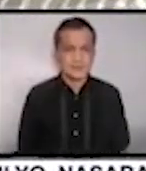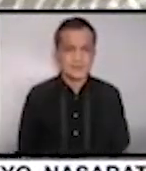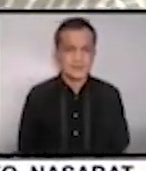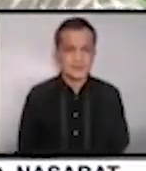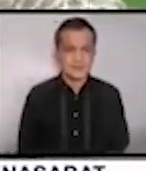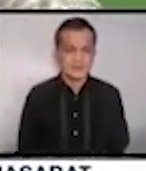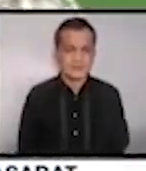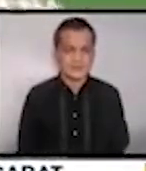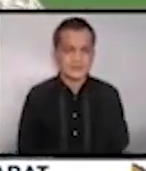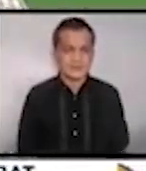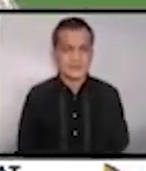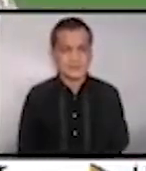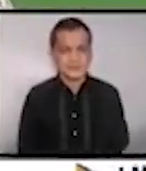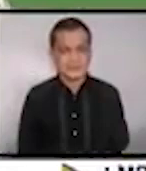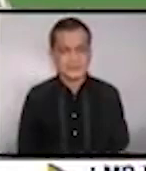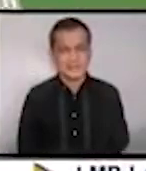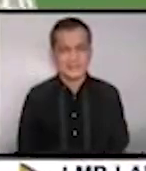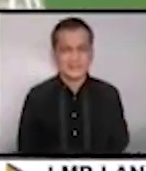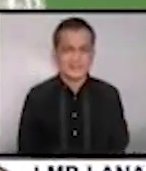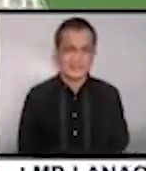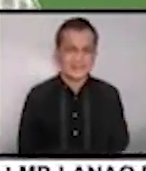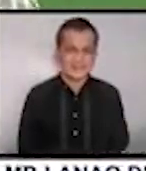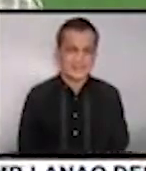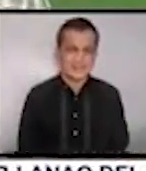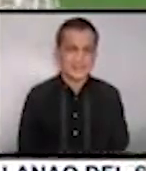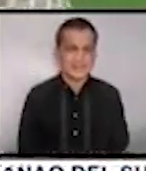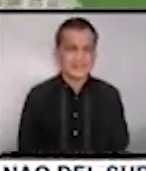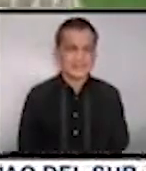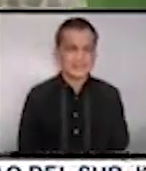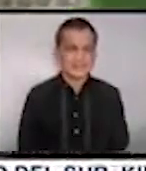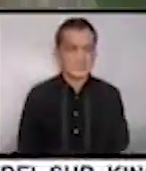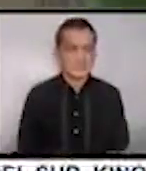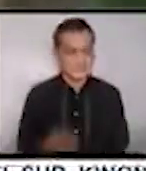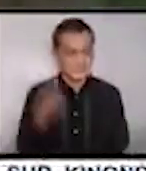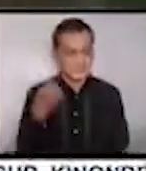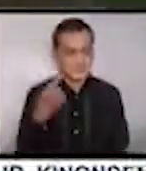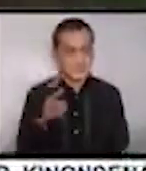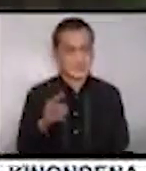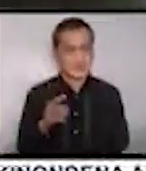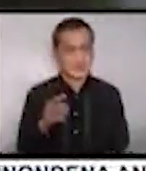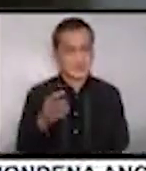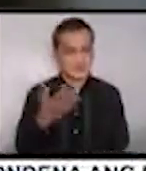ibigin. Ikaw na lang kaya sa aking